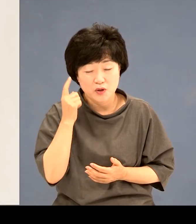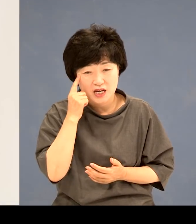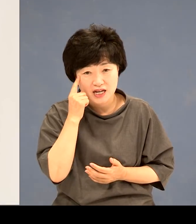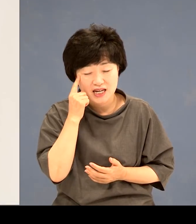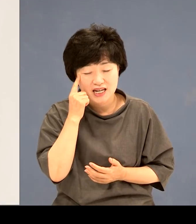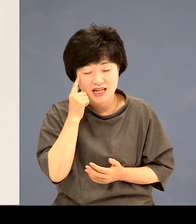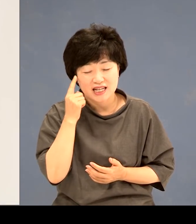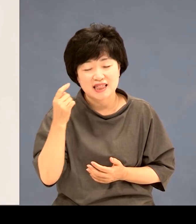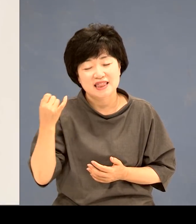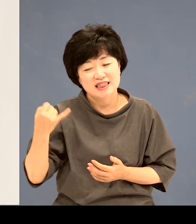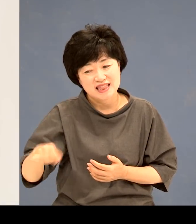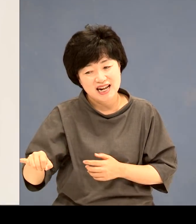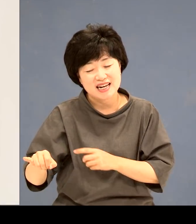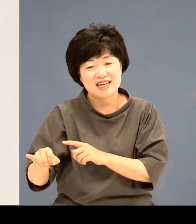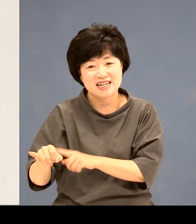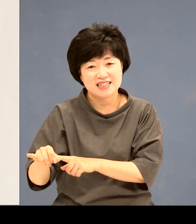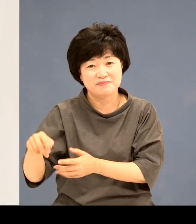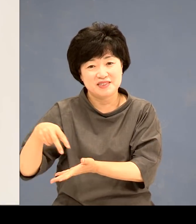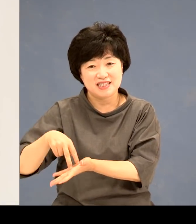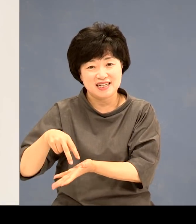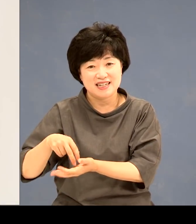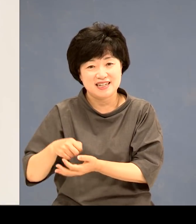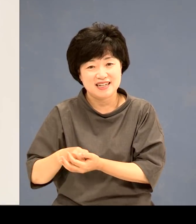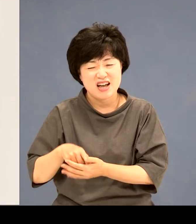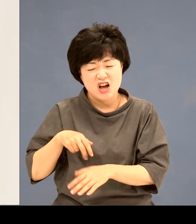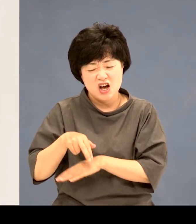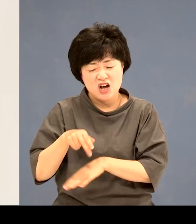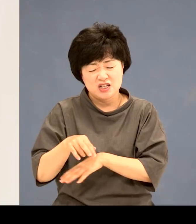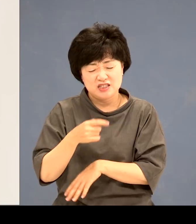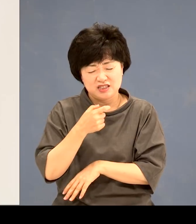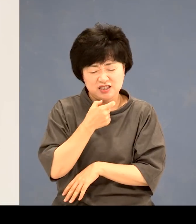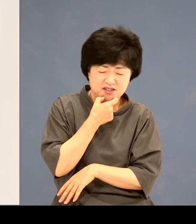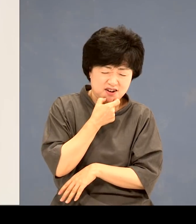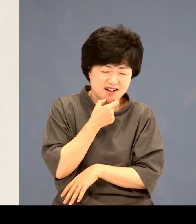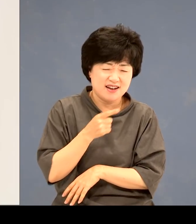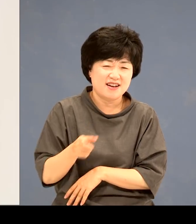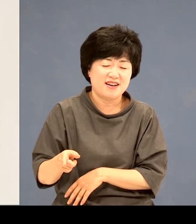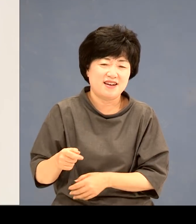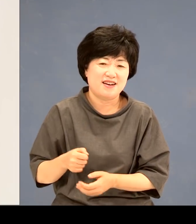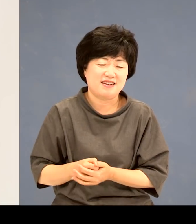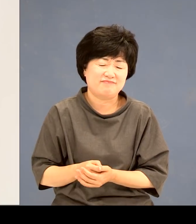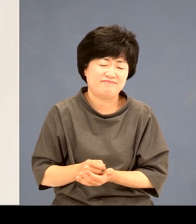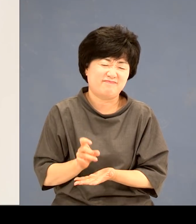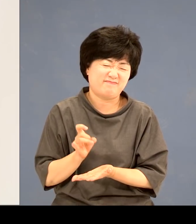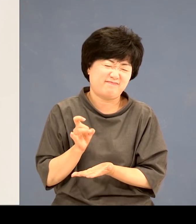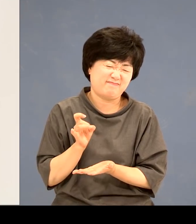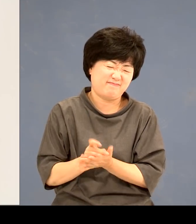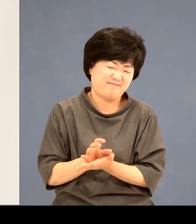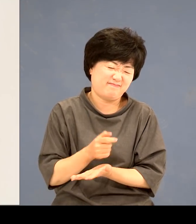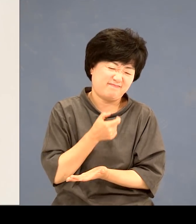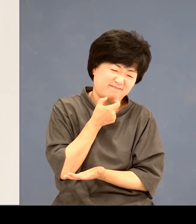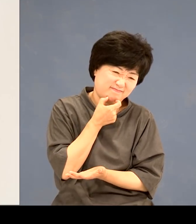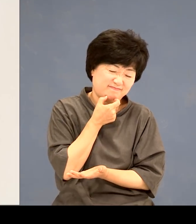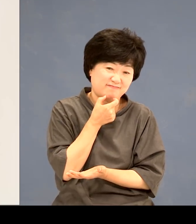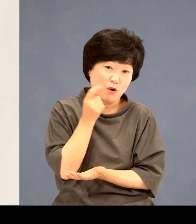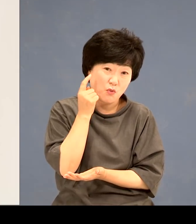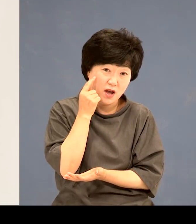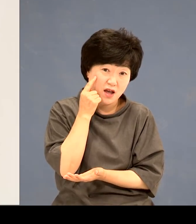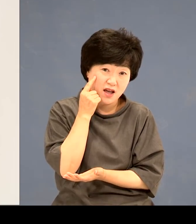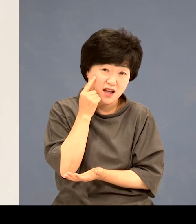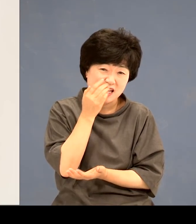왜냐하면 이제 저희 딸 같은 경우는 걷는 거를 되게 싫어하거든요.